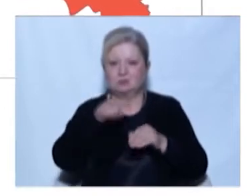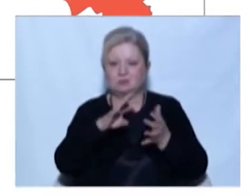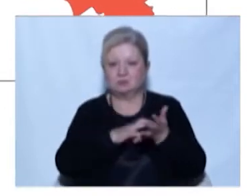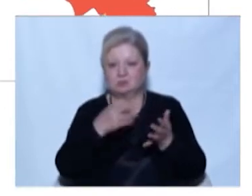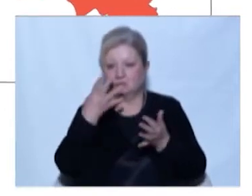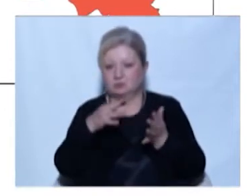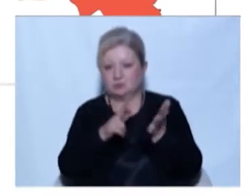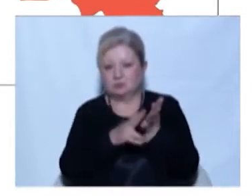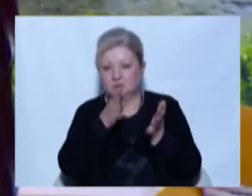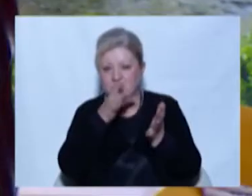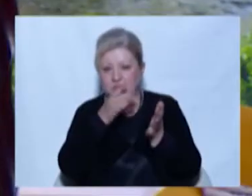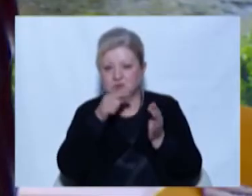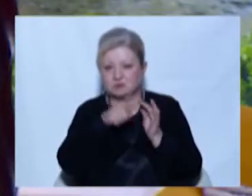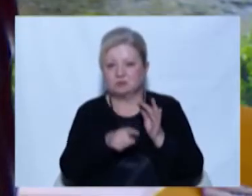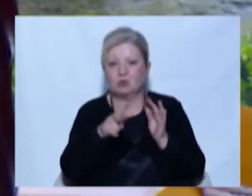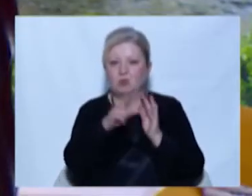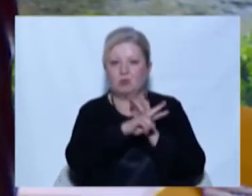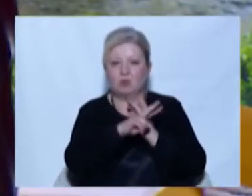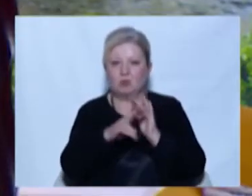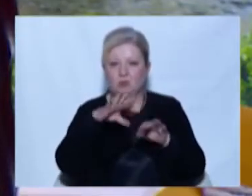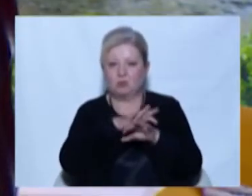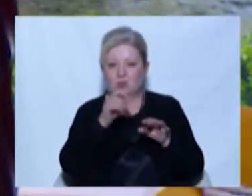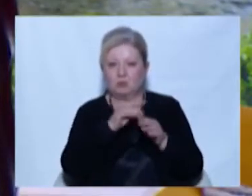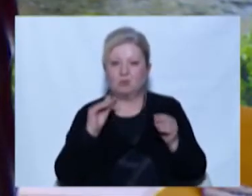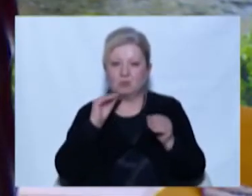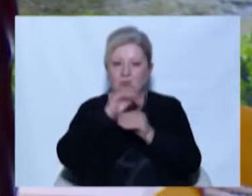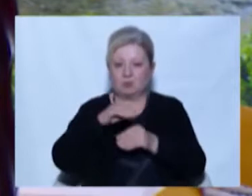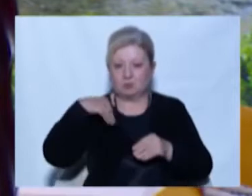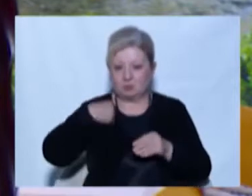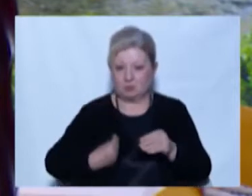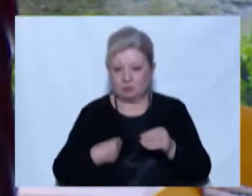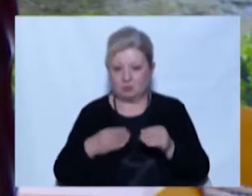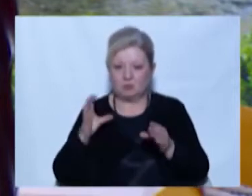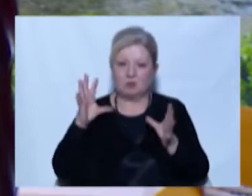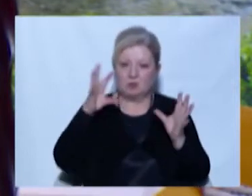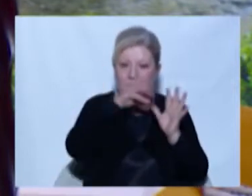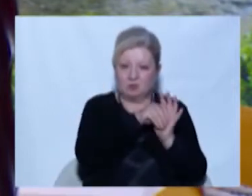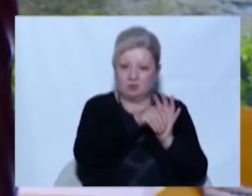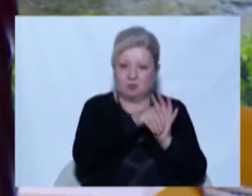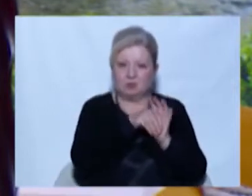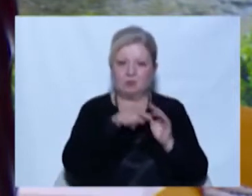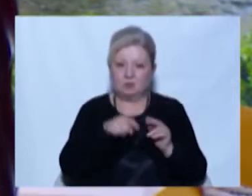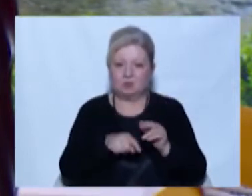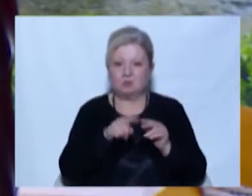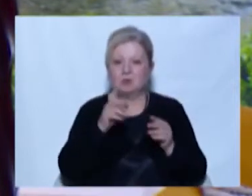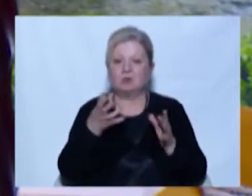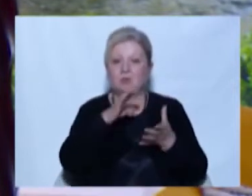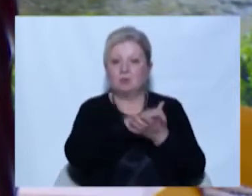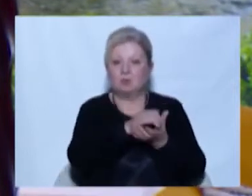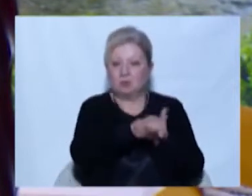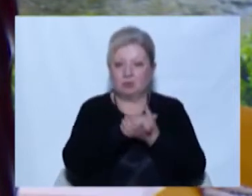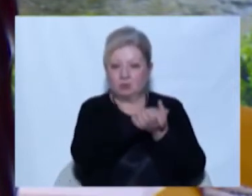1948 წელს ამ ორ საოკუპაციო ზონას მიემატა ფრანგული საოკუპაციო ზონაც და